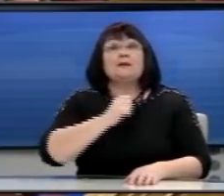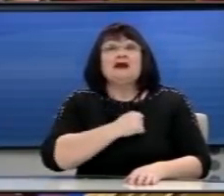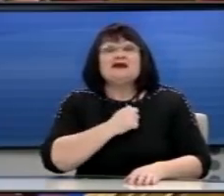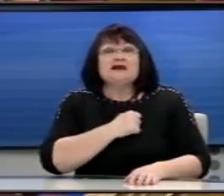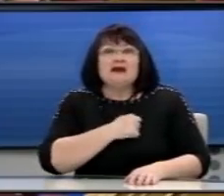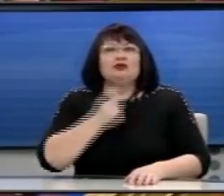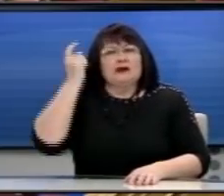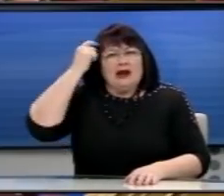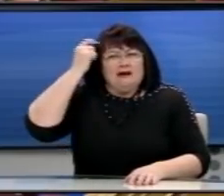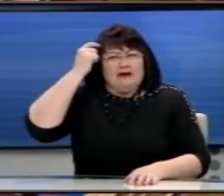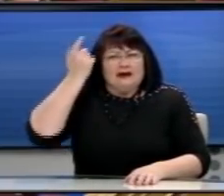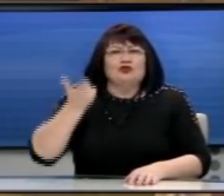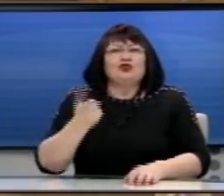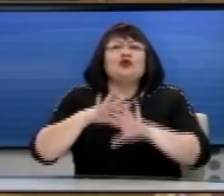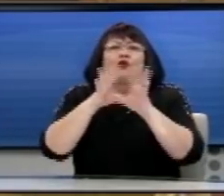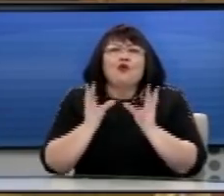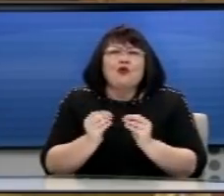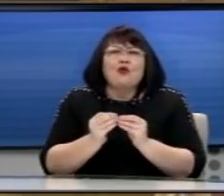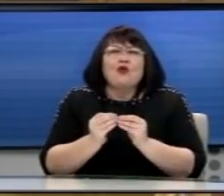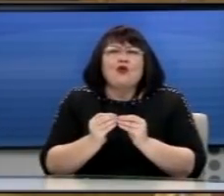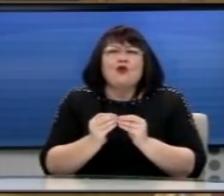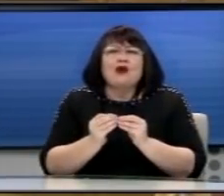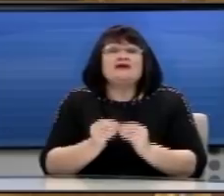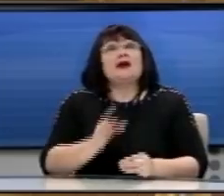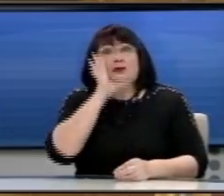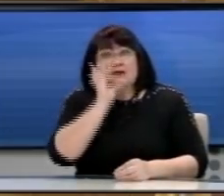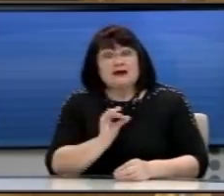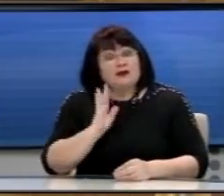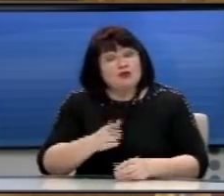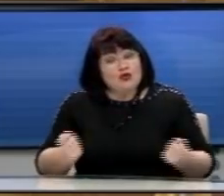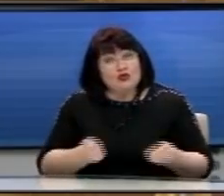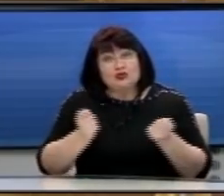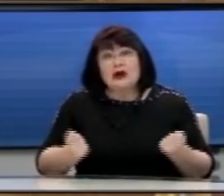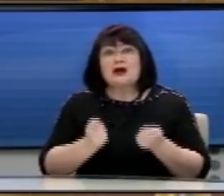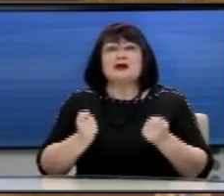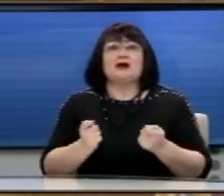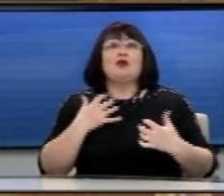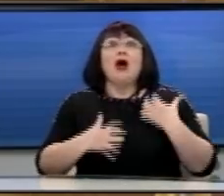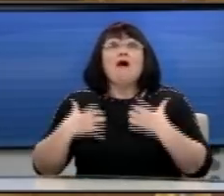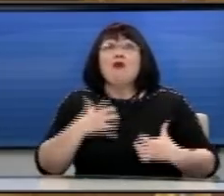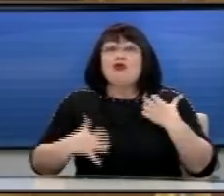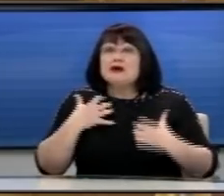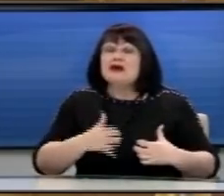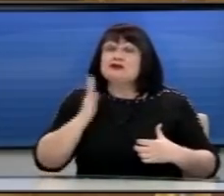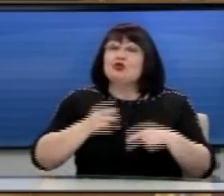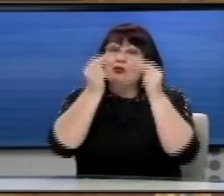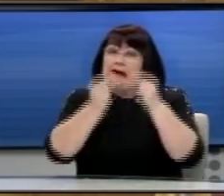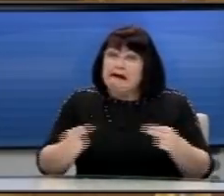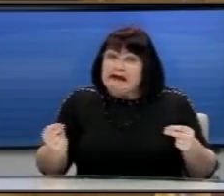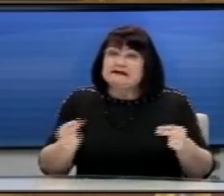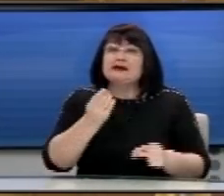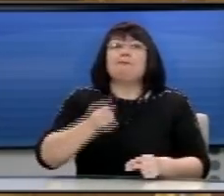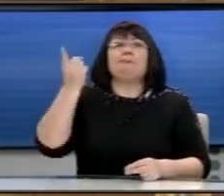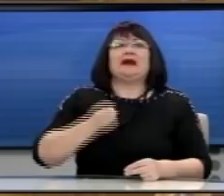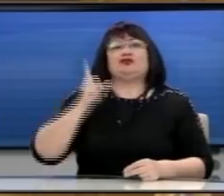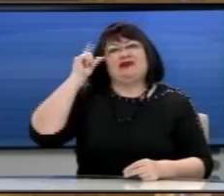μην κατανοεί ότι όλα αυτά είναι και ρεαλιστικά και απαντούν σε αγωνίες αλλά και στη θέληση της